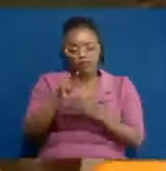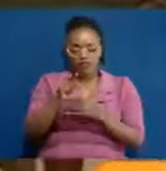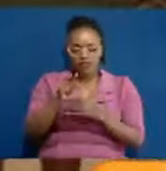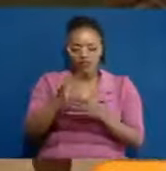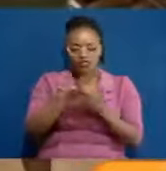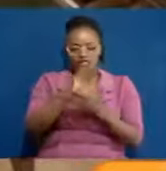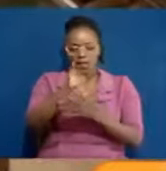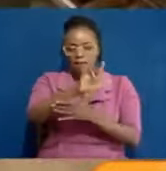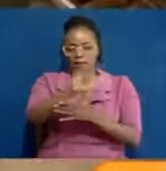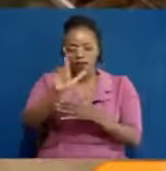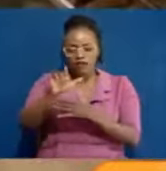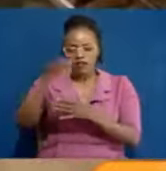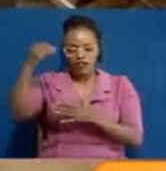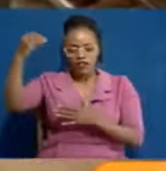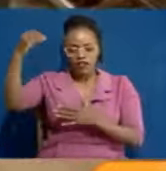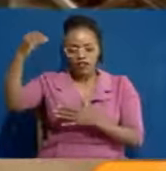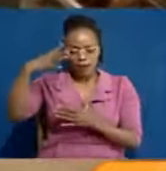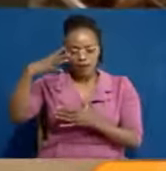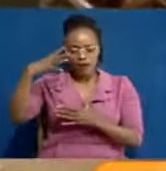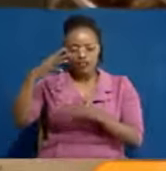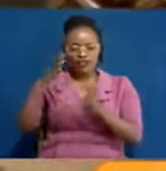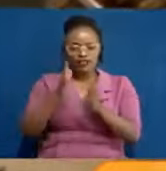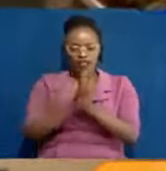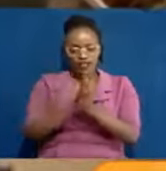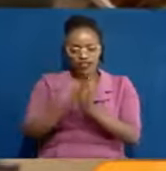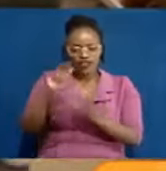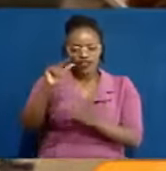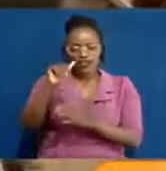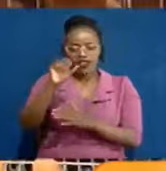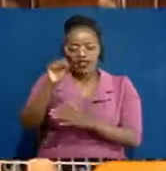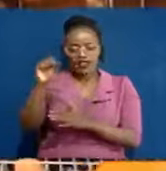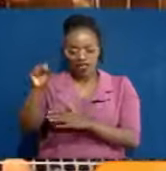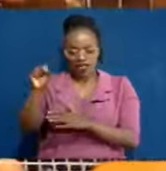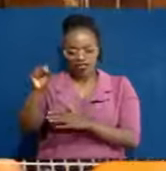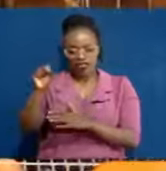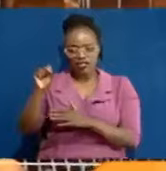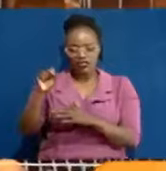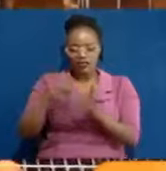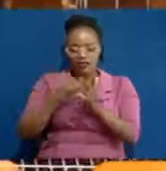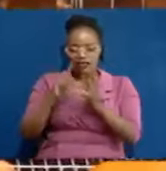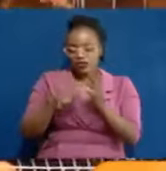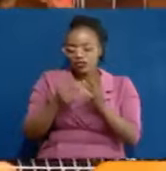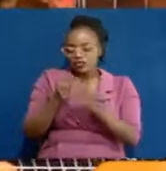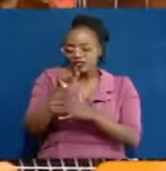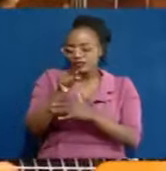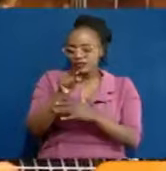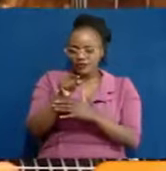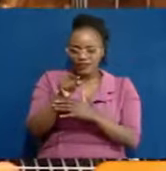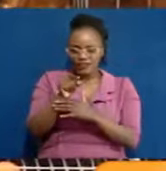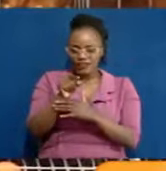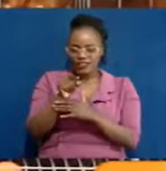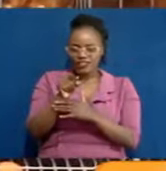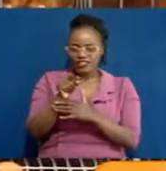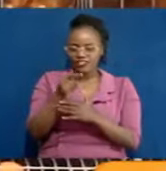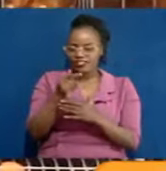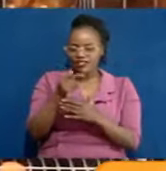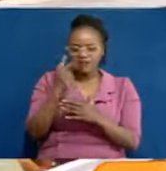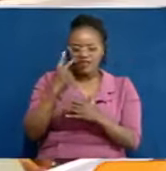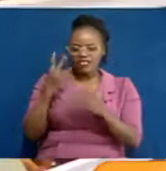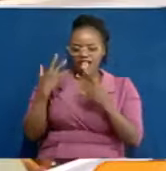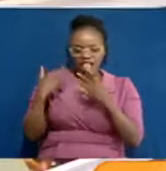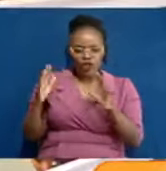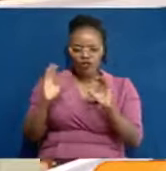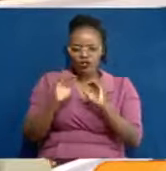bills kama ya stima na gas. So with these birds, sioni hasara